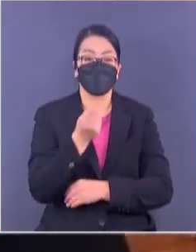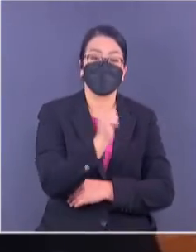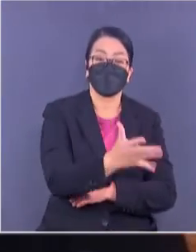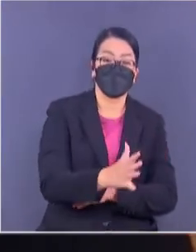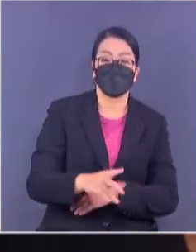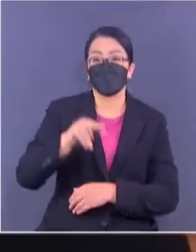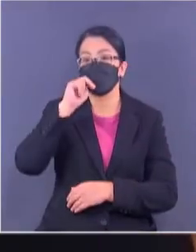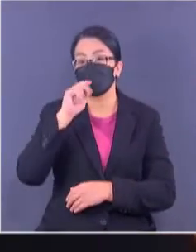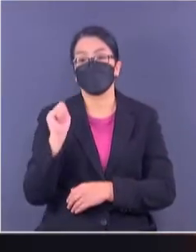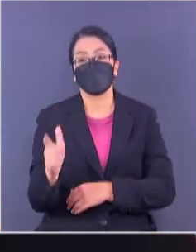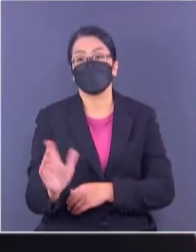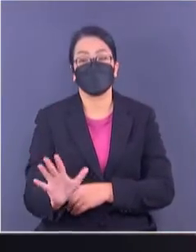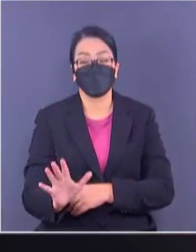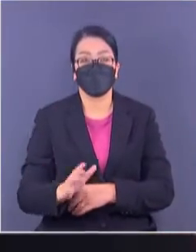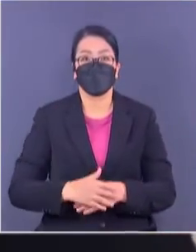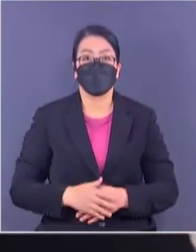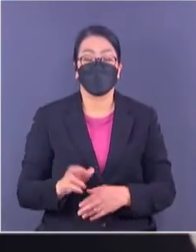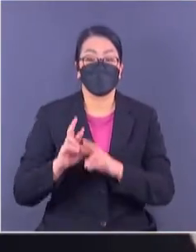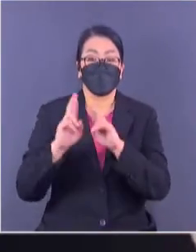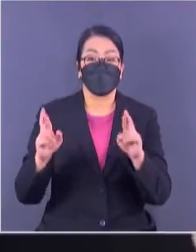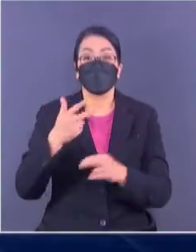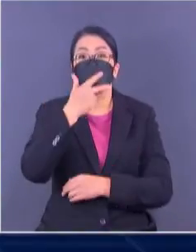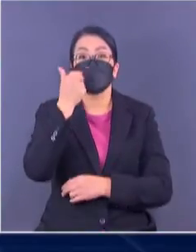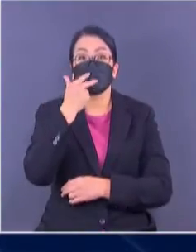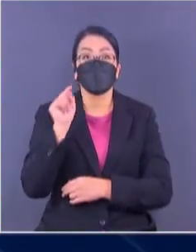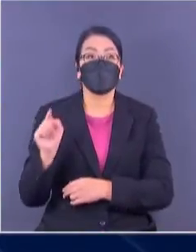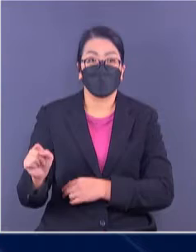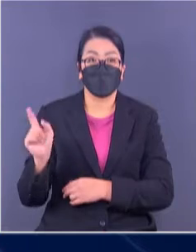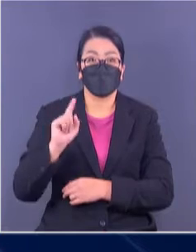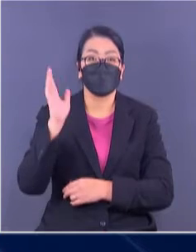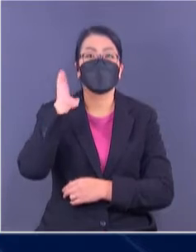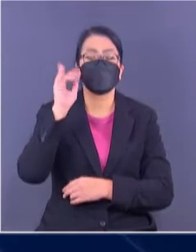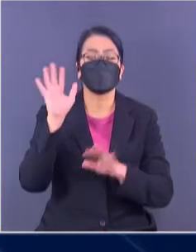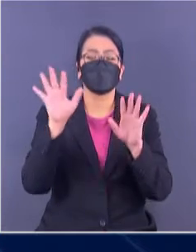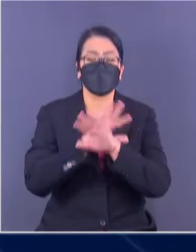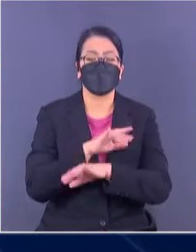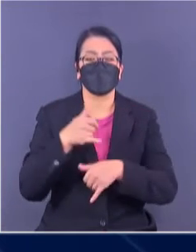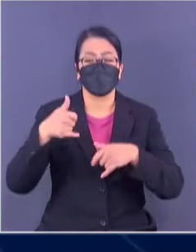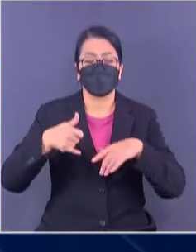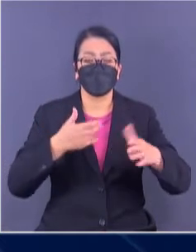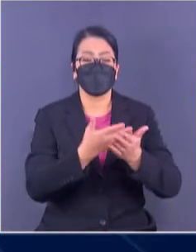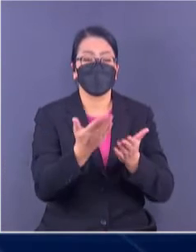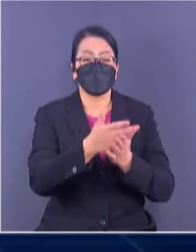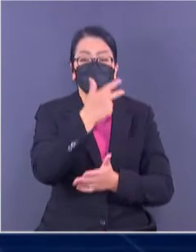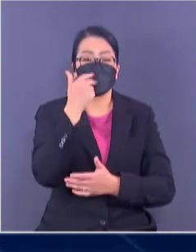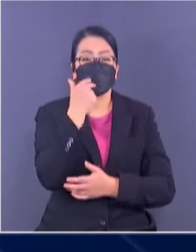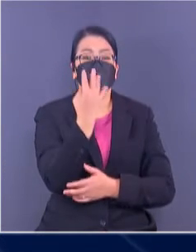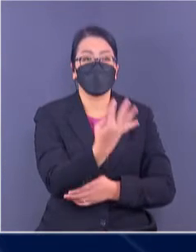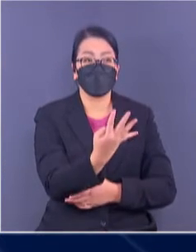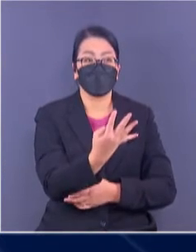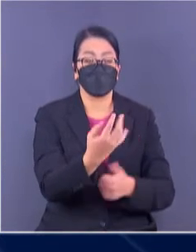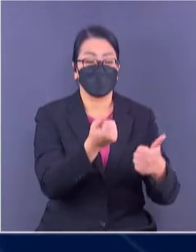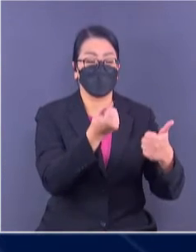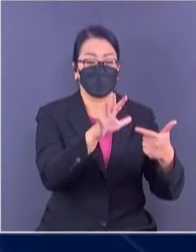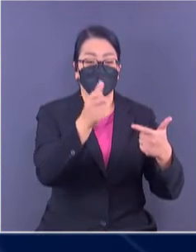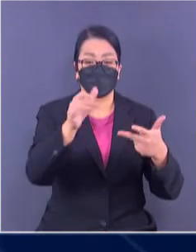กไปเนี่ยนะครับพนักงานร้านเค้กให้ข้อมูลเพิ่มเติมบอกว่าชายคนดังกล่าวเนี่ยทำทีมาซื้อเค้กบอกว่าซื้อเค้ก4ชิ้นชิ้นนึง15บาทก็ต